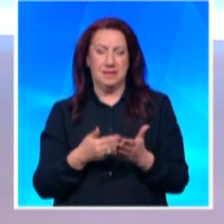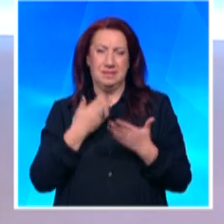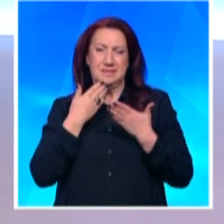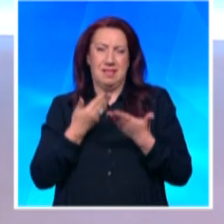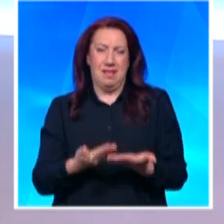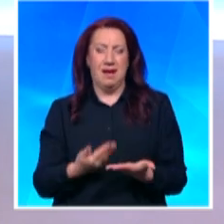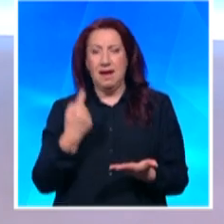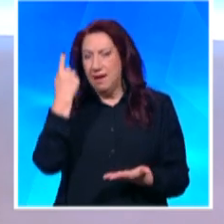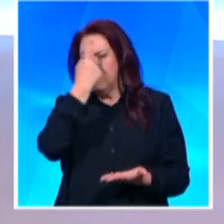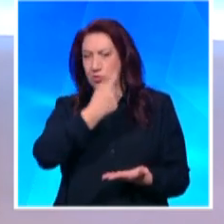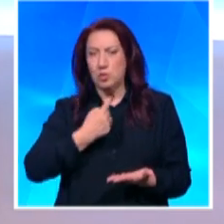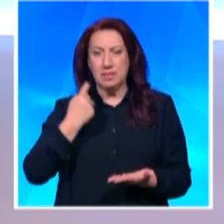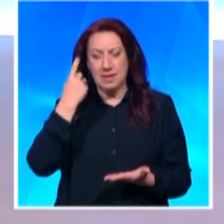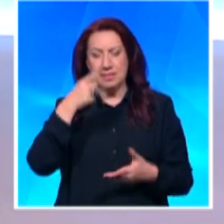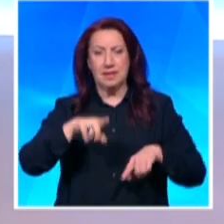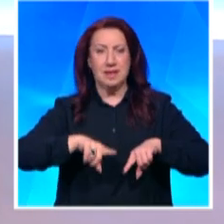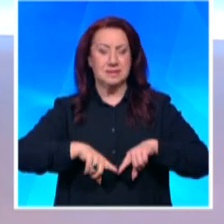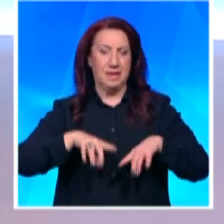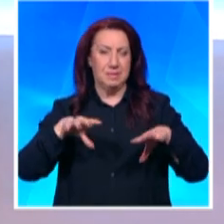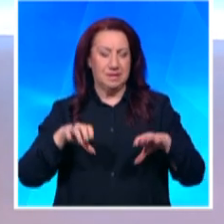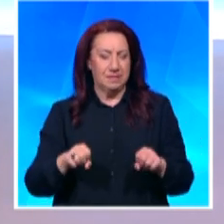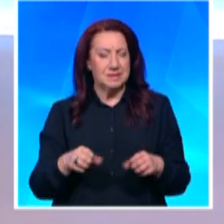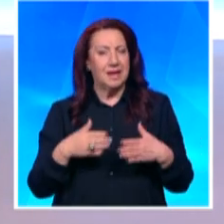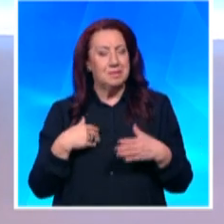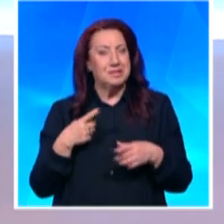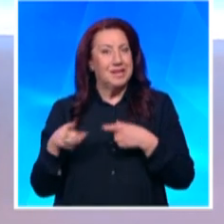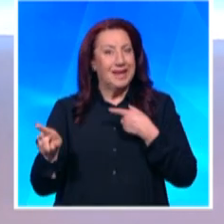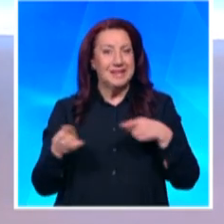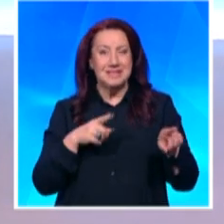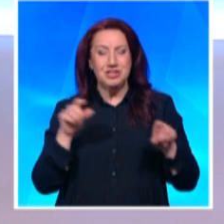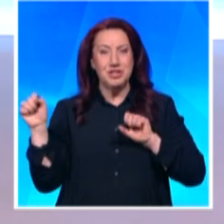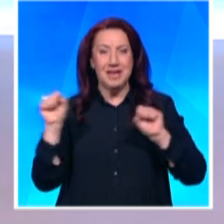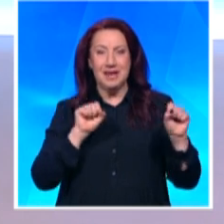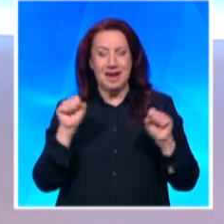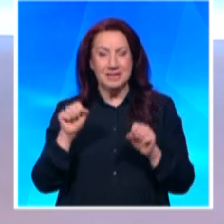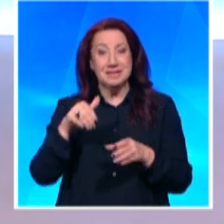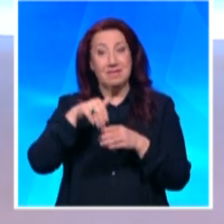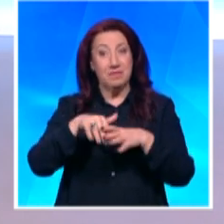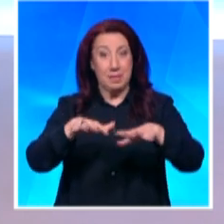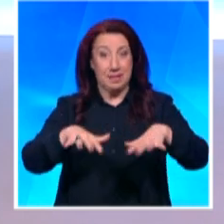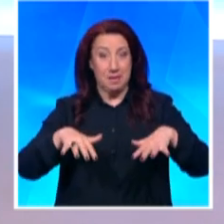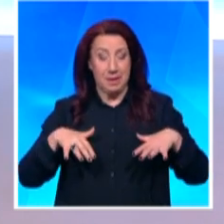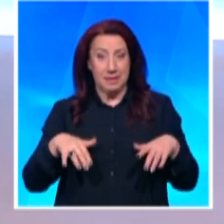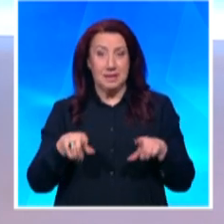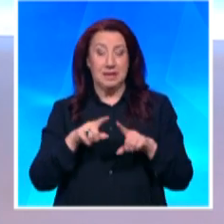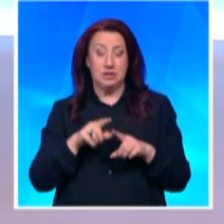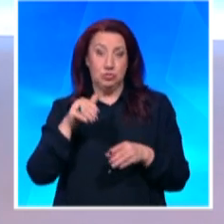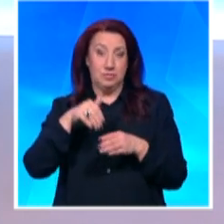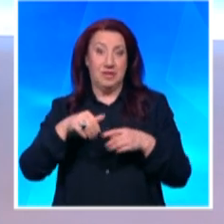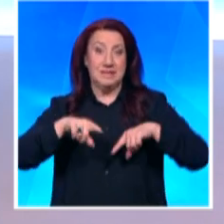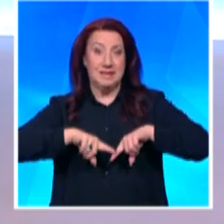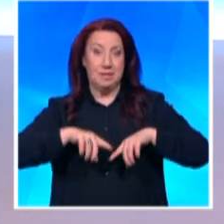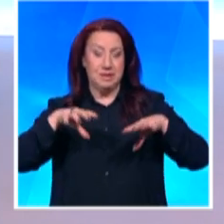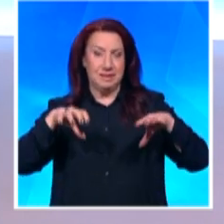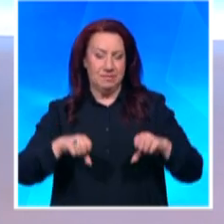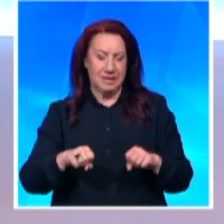власт. Последваха разнопосочни реакции в парламента и по върховете на съдебната власт. Пред BTV самият Гешев